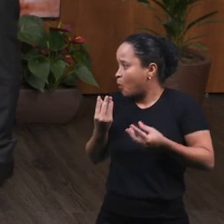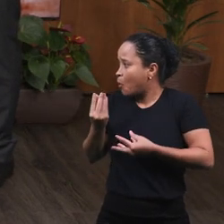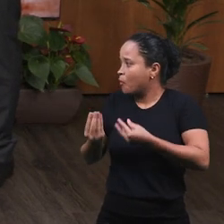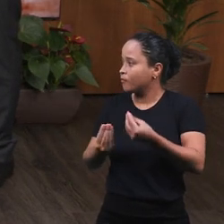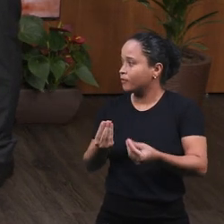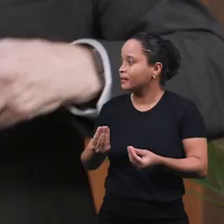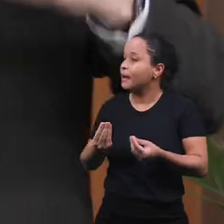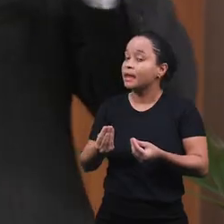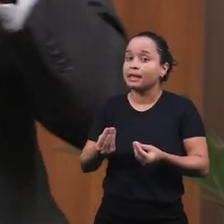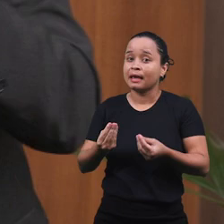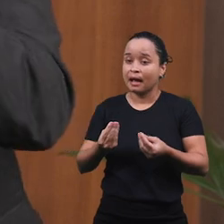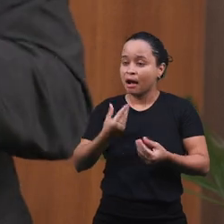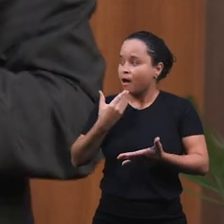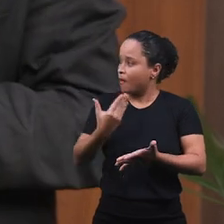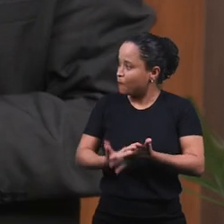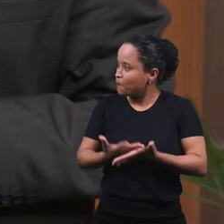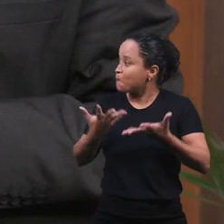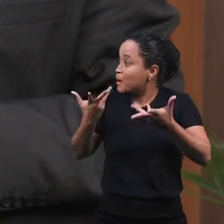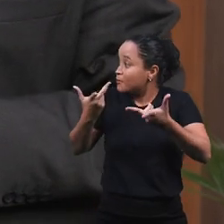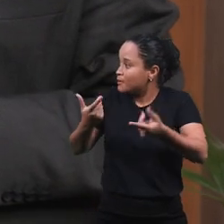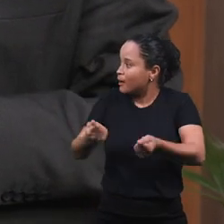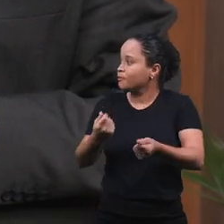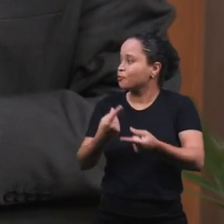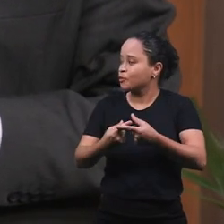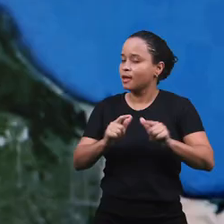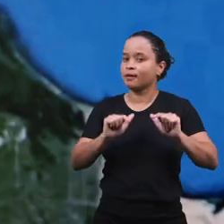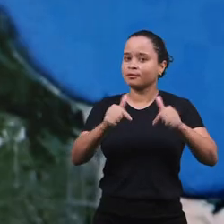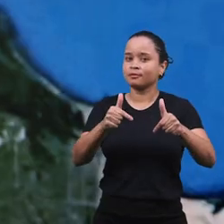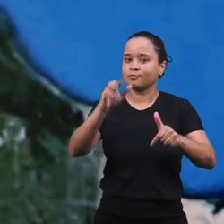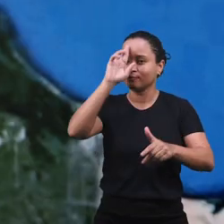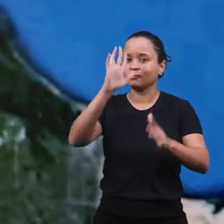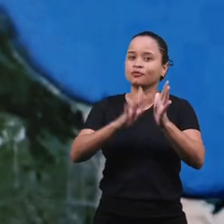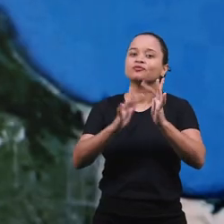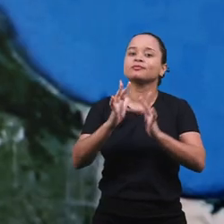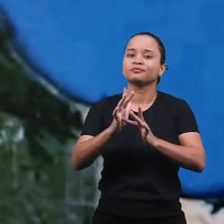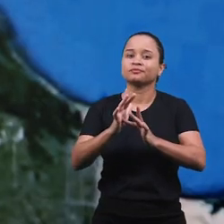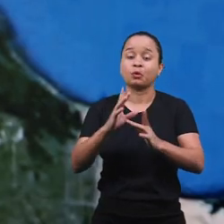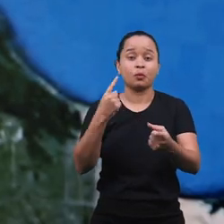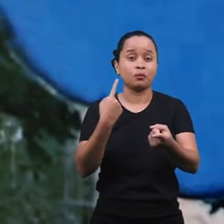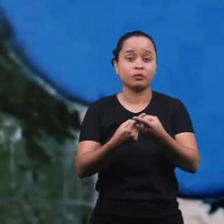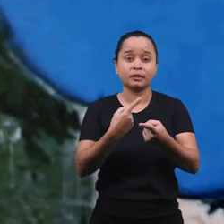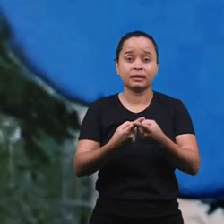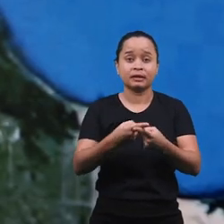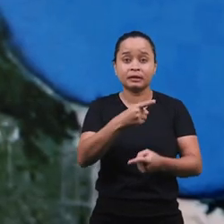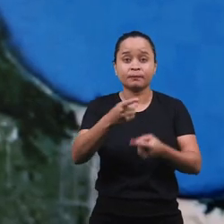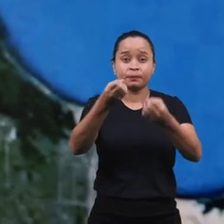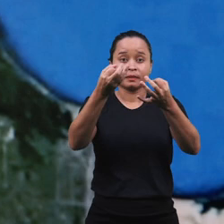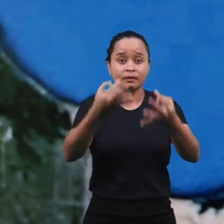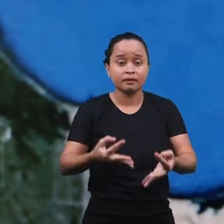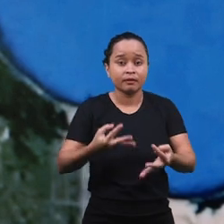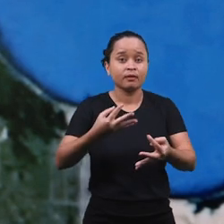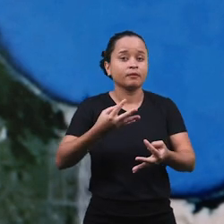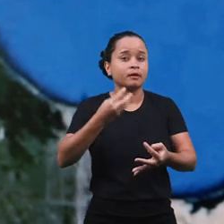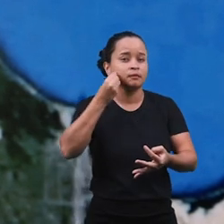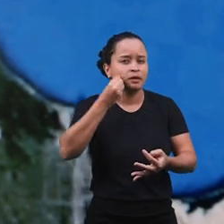la présence, avec la manifestation du Seigneur Jésus? Il était en train de parler sur qu'elle